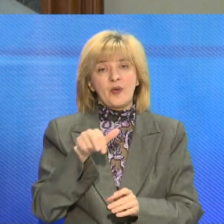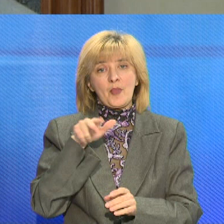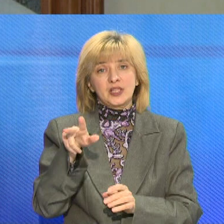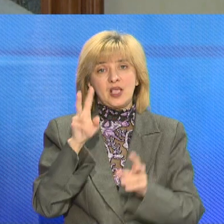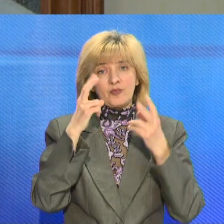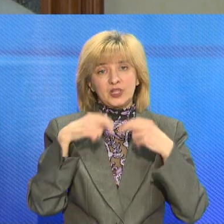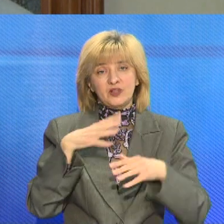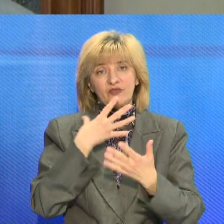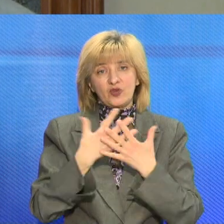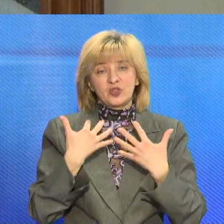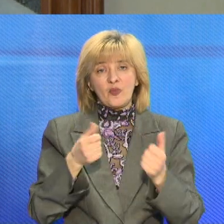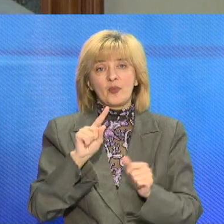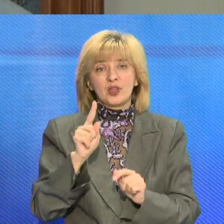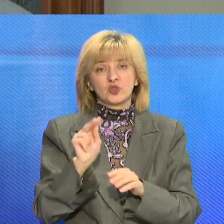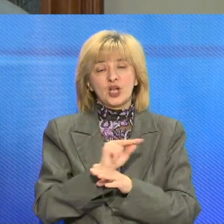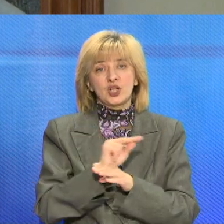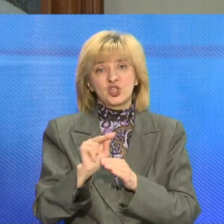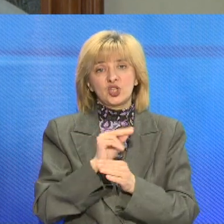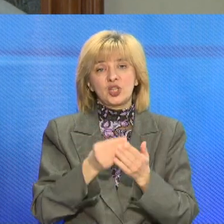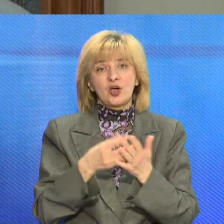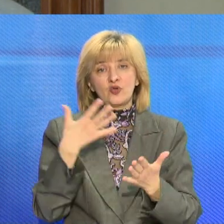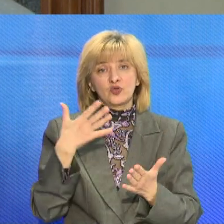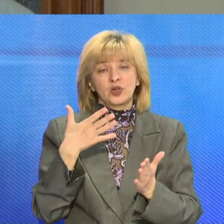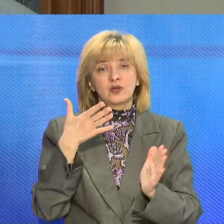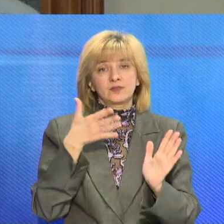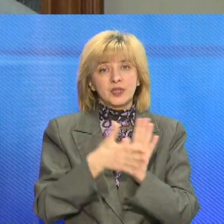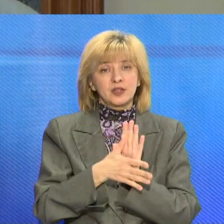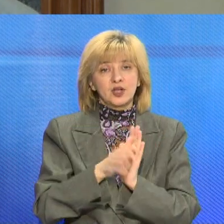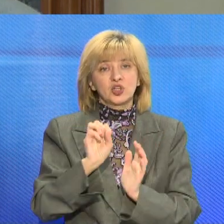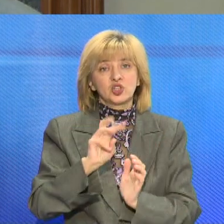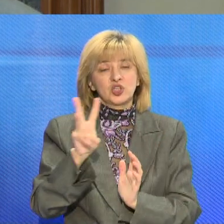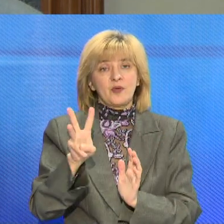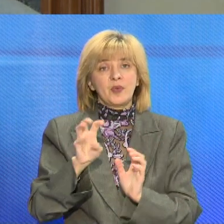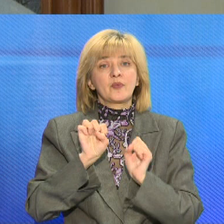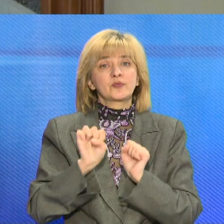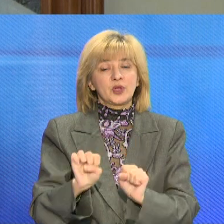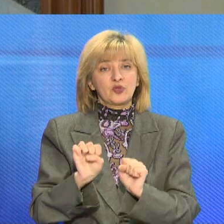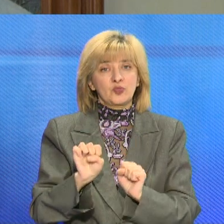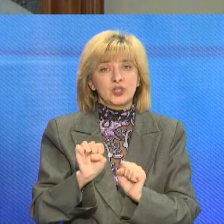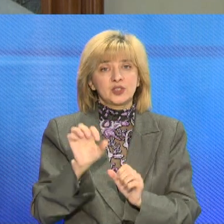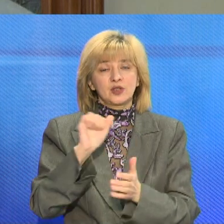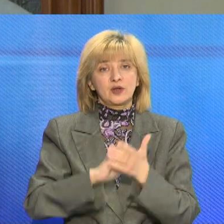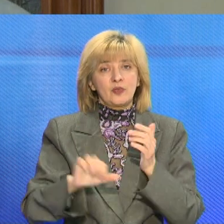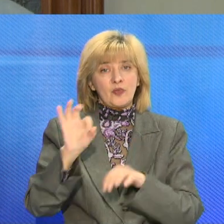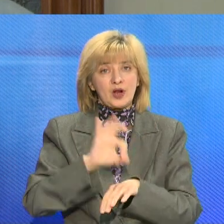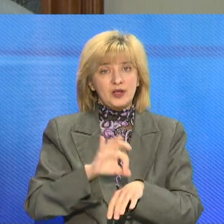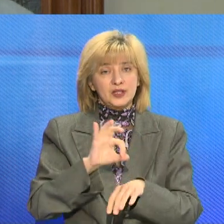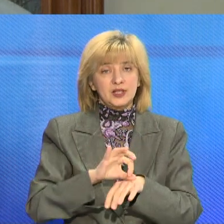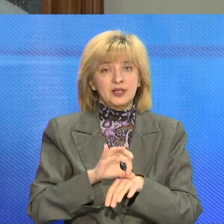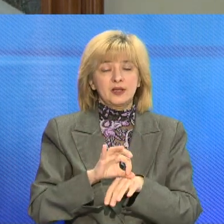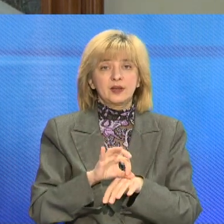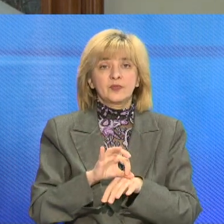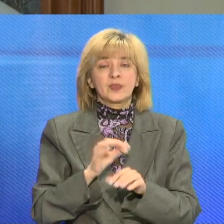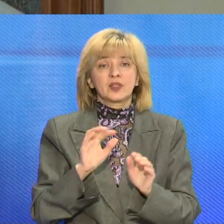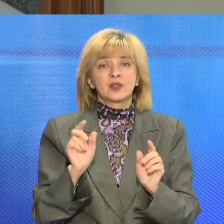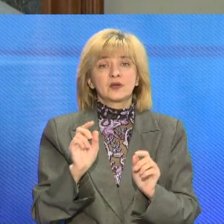лечить это гораздо дороже обходится государству, нежели, так сказать, предупредить болезни, которые могут быть, тем более с такой ситуацией, которая сейчас у